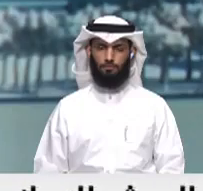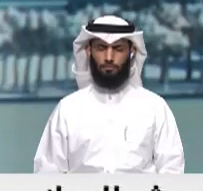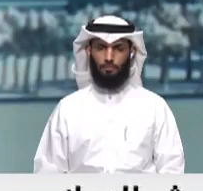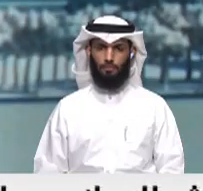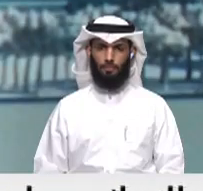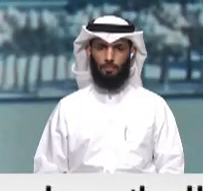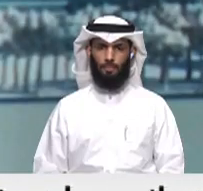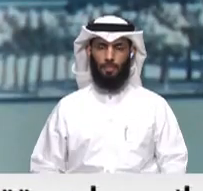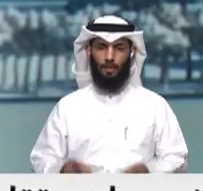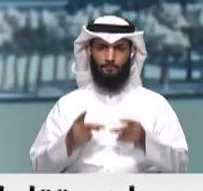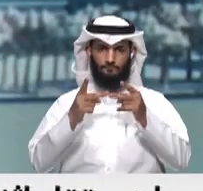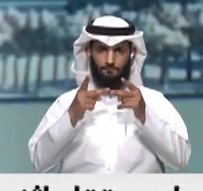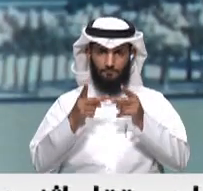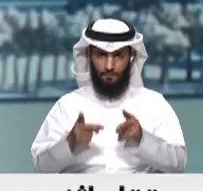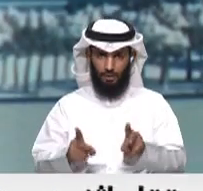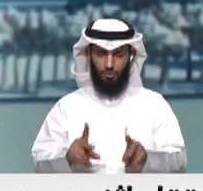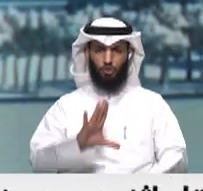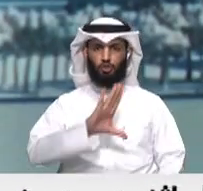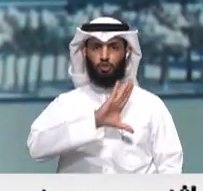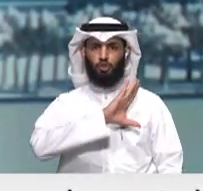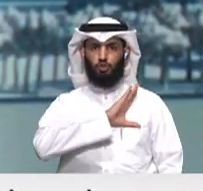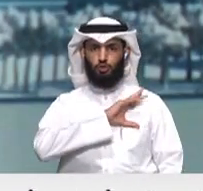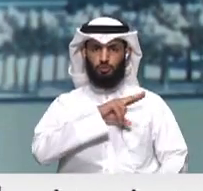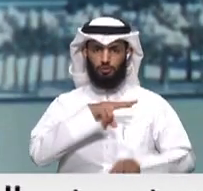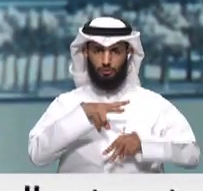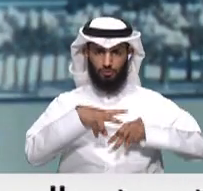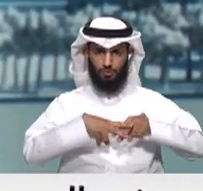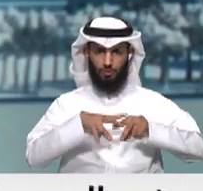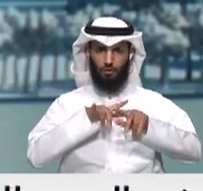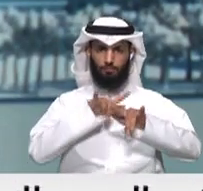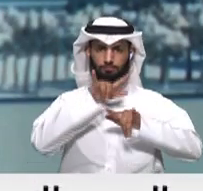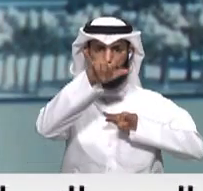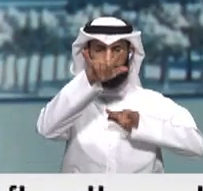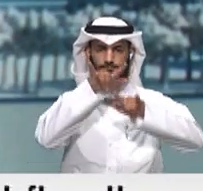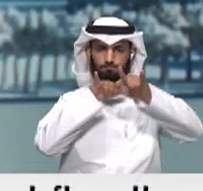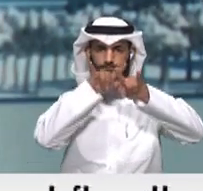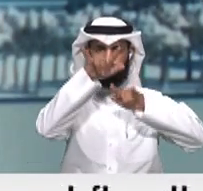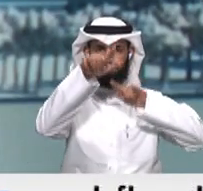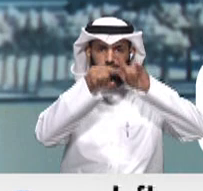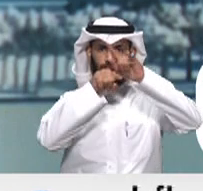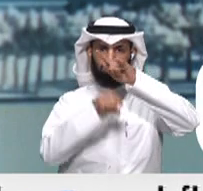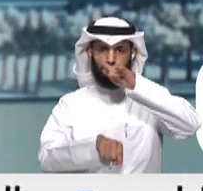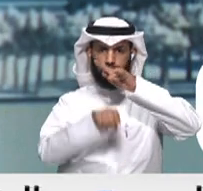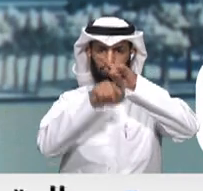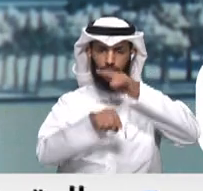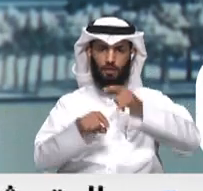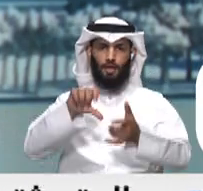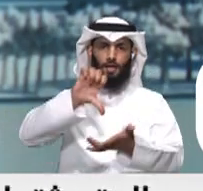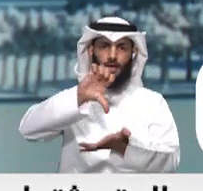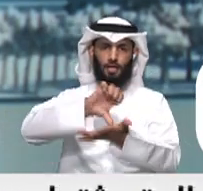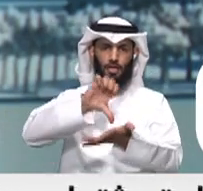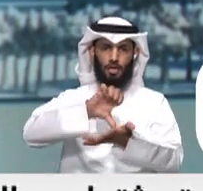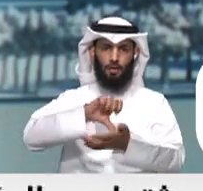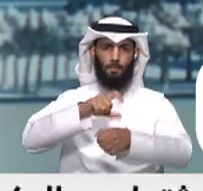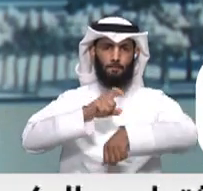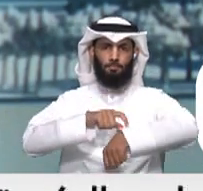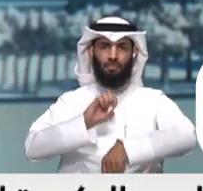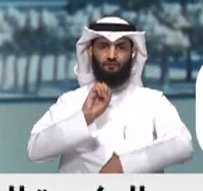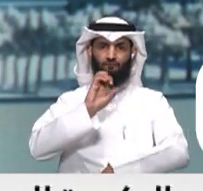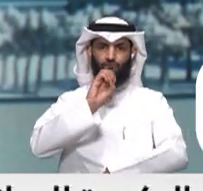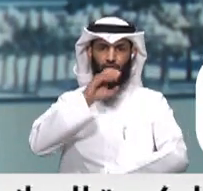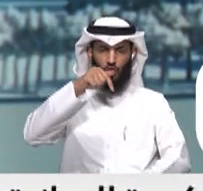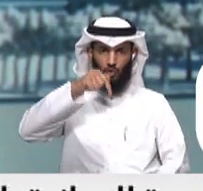شنت قوات الاحتلال الإسرائيلي سلسلة من الغارات الجوية على إيران فجر اليوم، وقال جيش الاحتلال